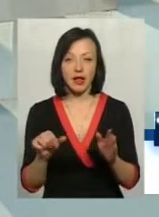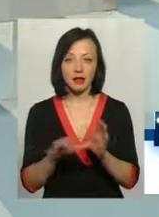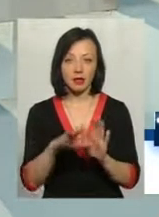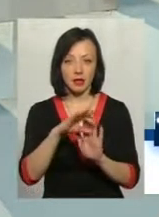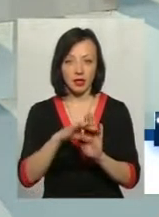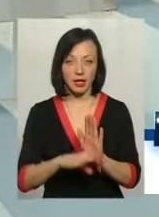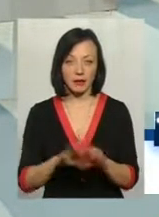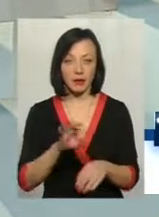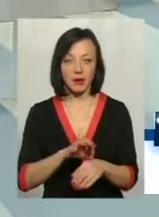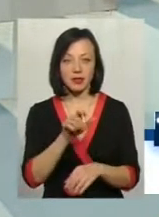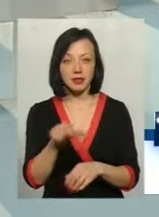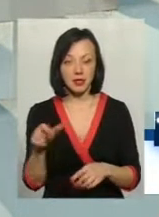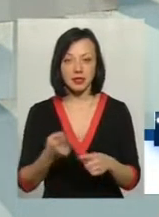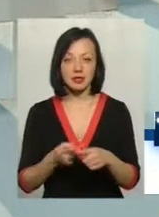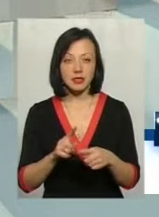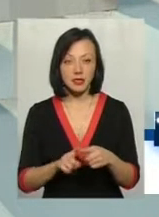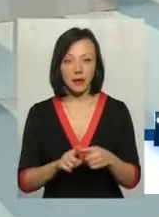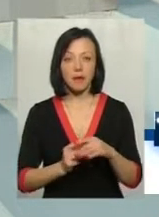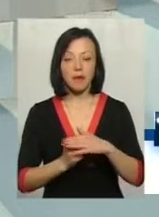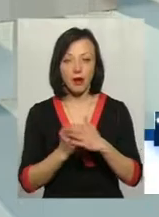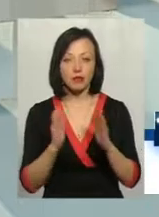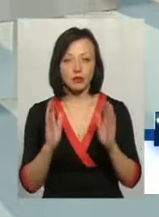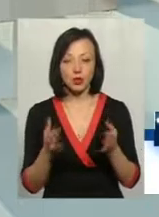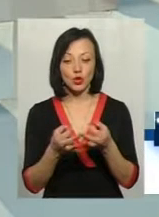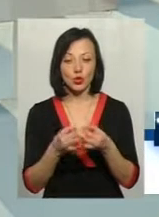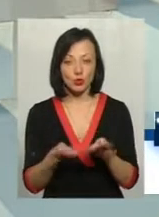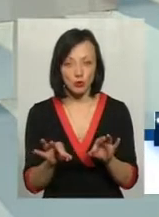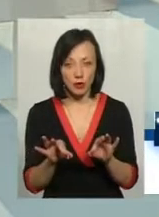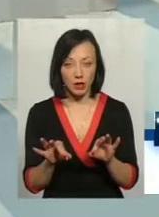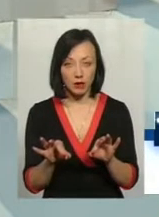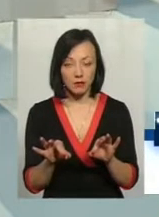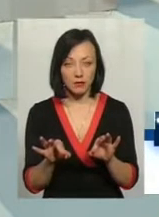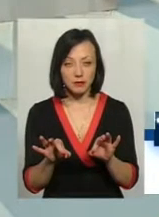реєстр пацієнтів, тому що це та база, яка буде доступна